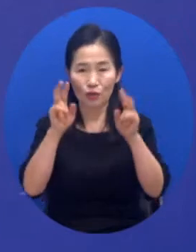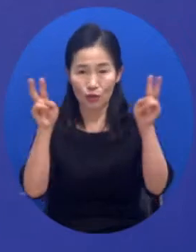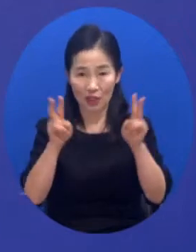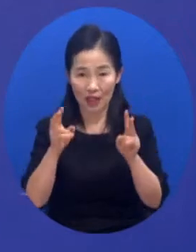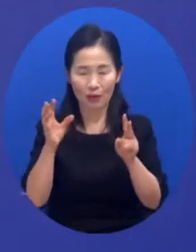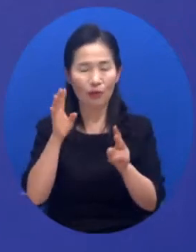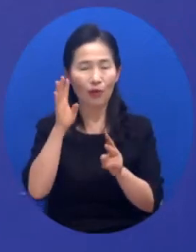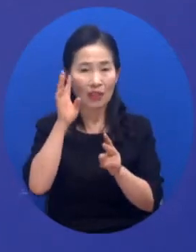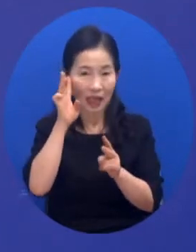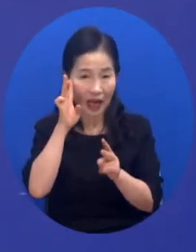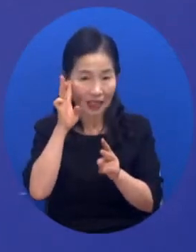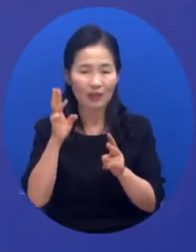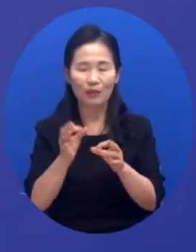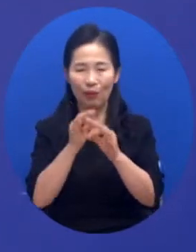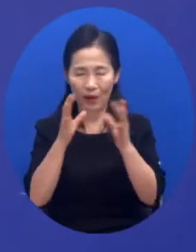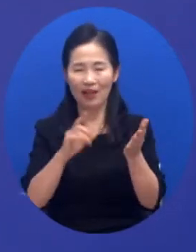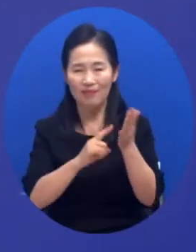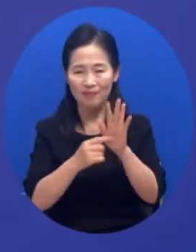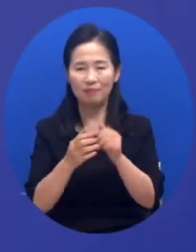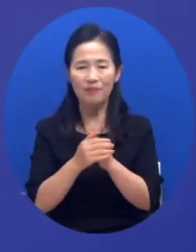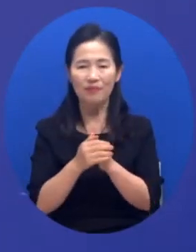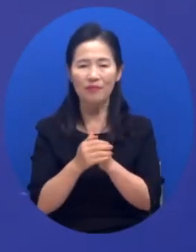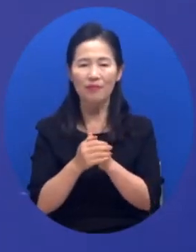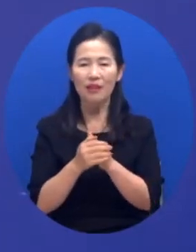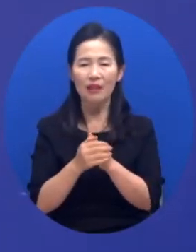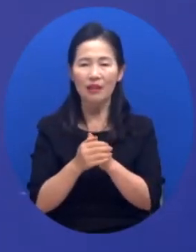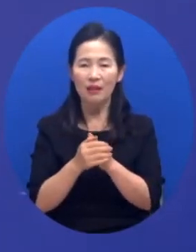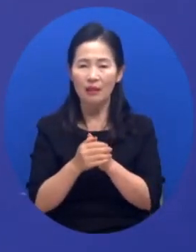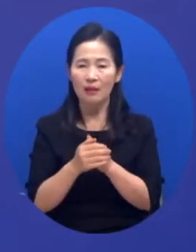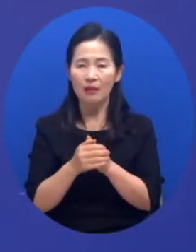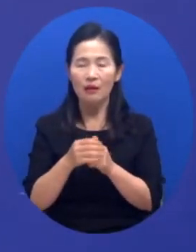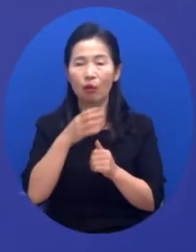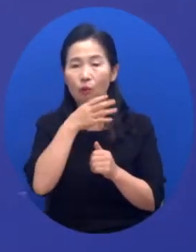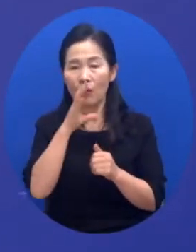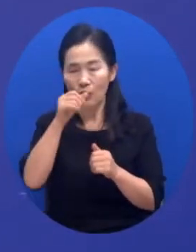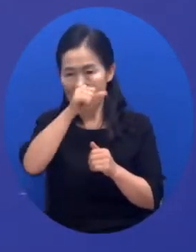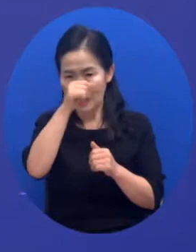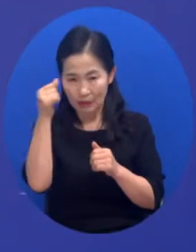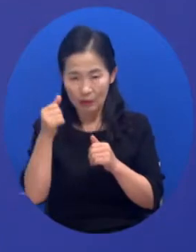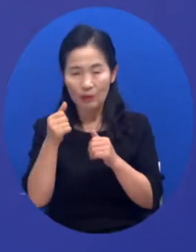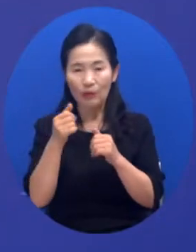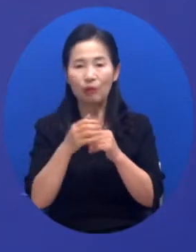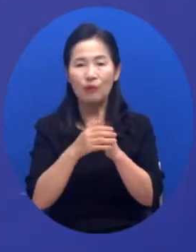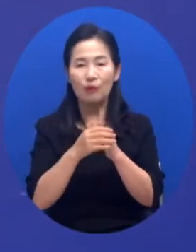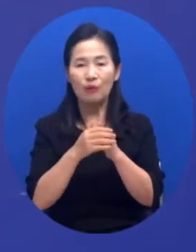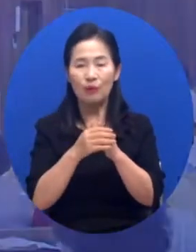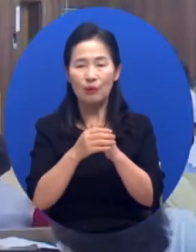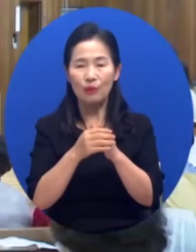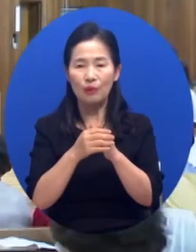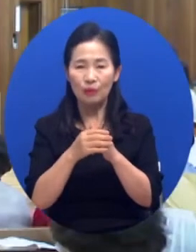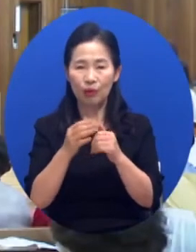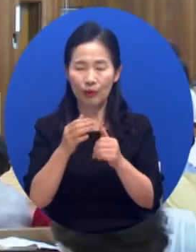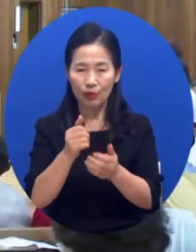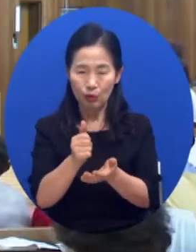예장 통합 김천 황금동 교회가 원로장로 추대 와 임진년 c 를 개최했습니다